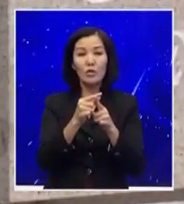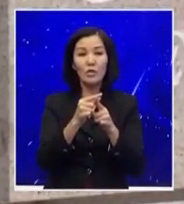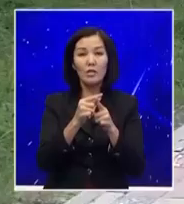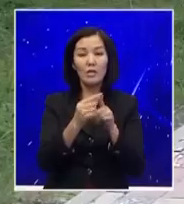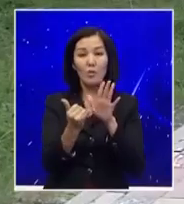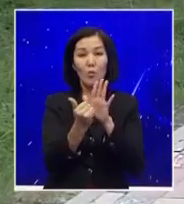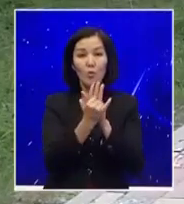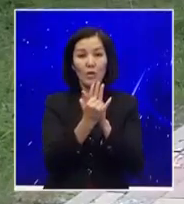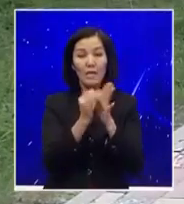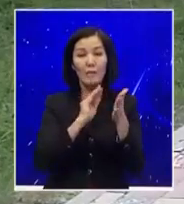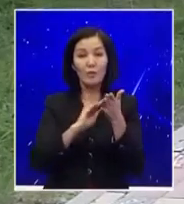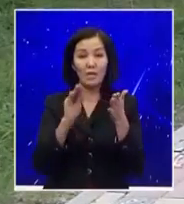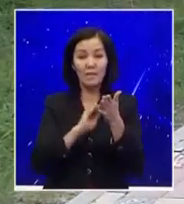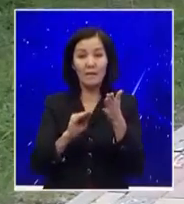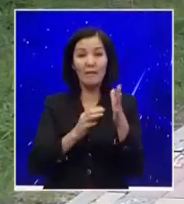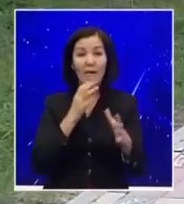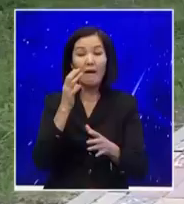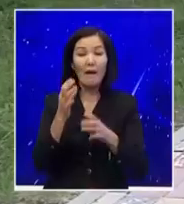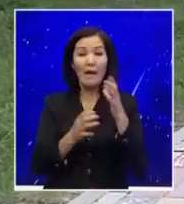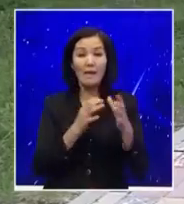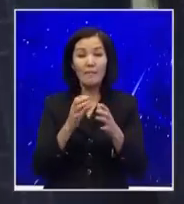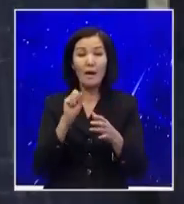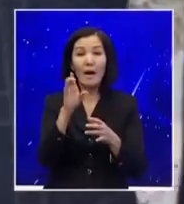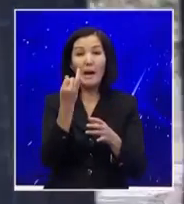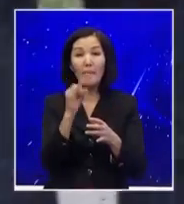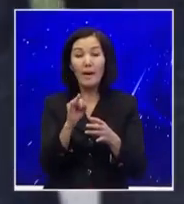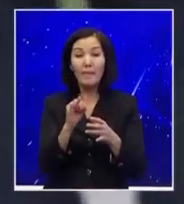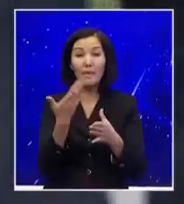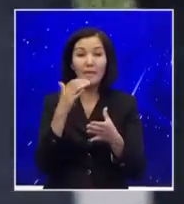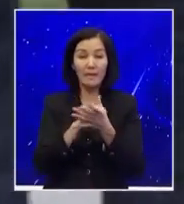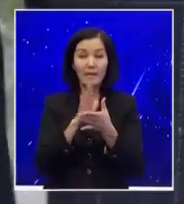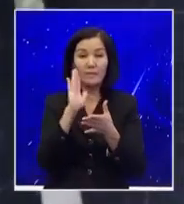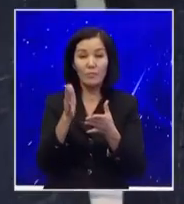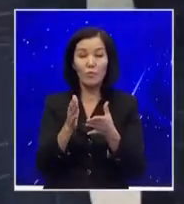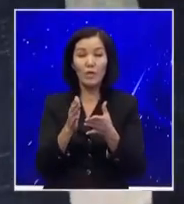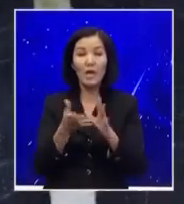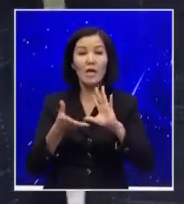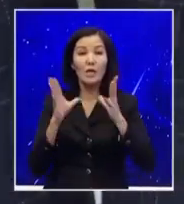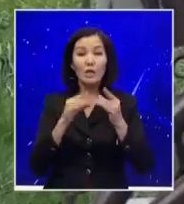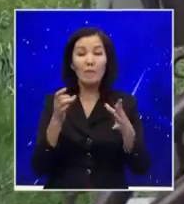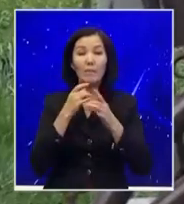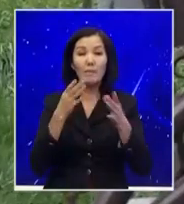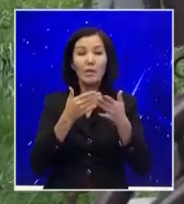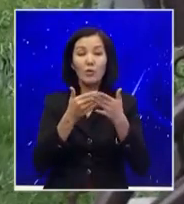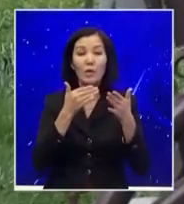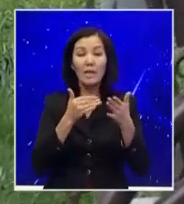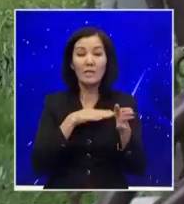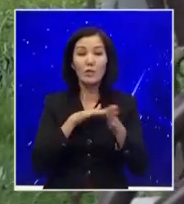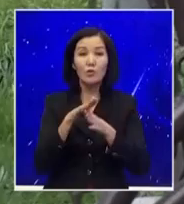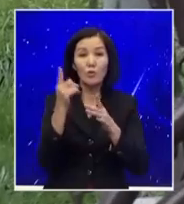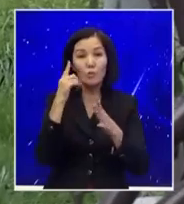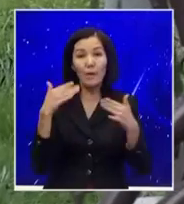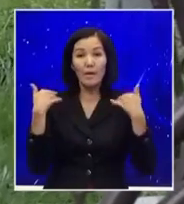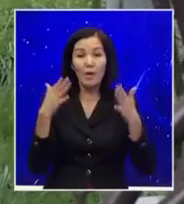Осы арқылы келушілер Абай әлемін саяхаттап, зерделі зейінді сөздерін танып біледі. Жалпы мерейтой аясында жүзеге асып жатқан